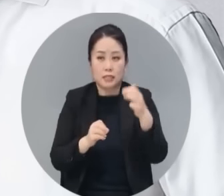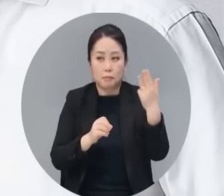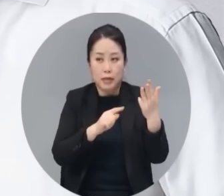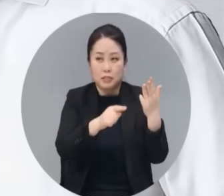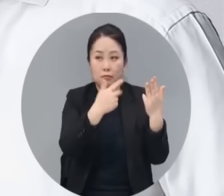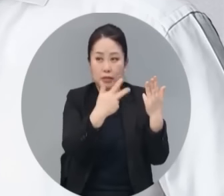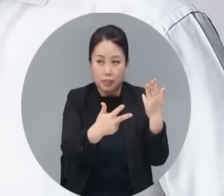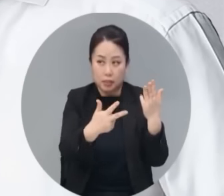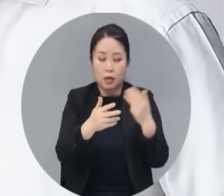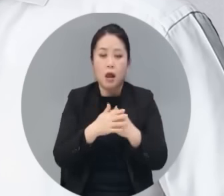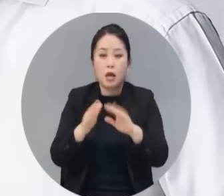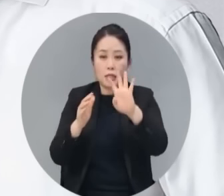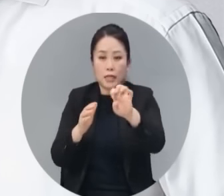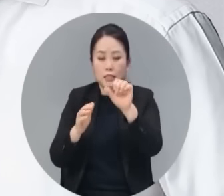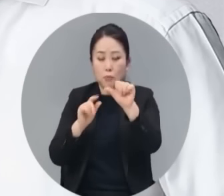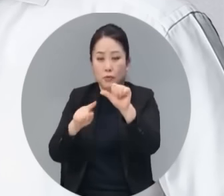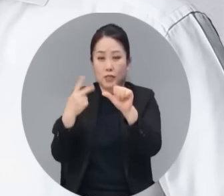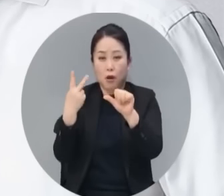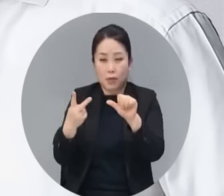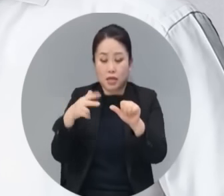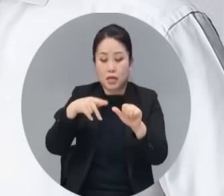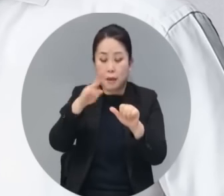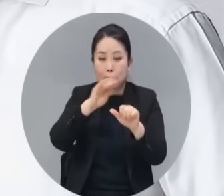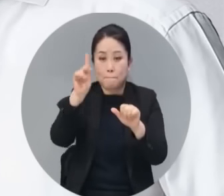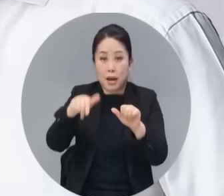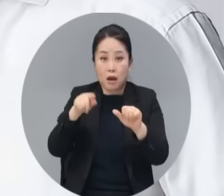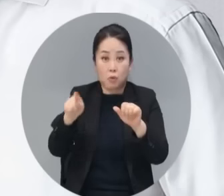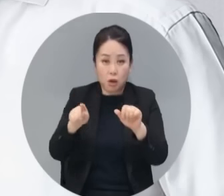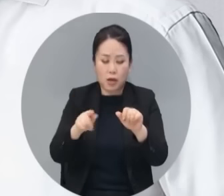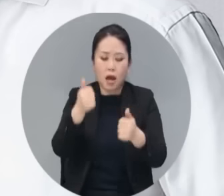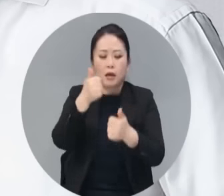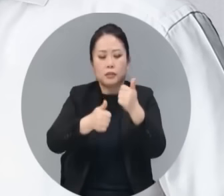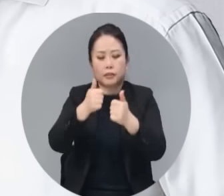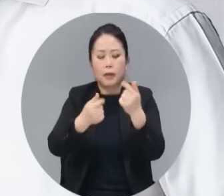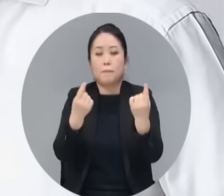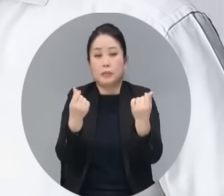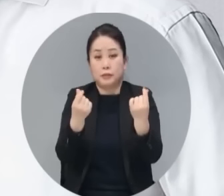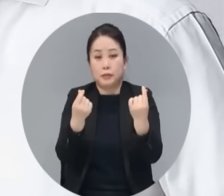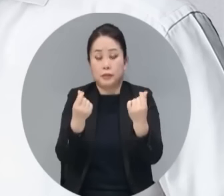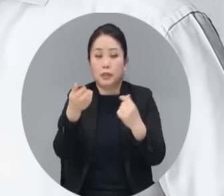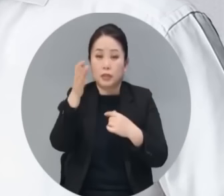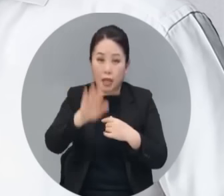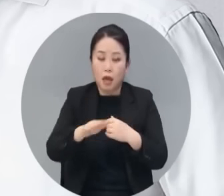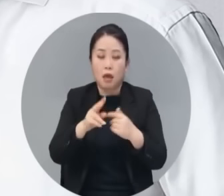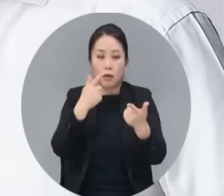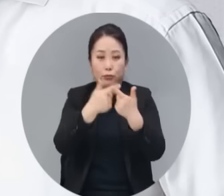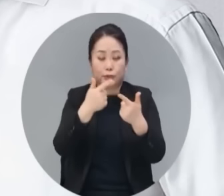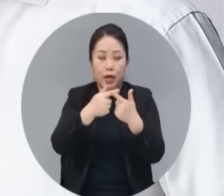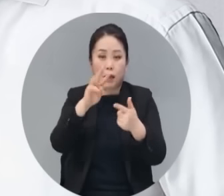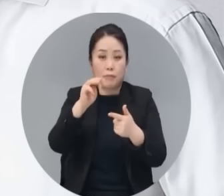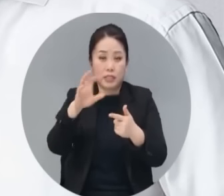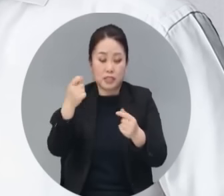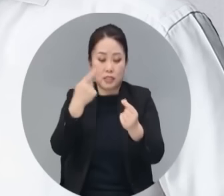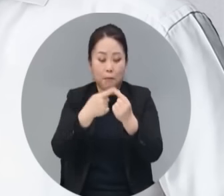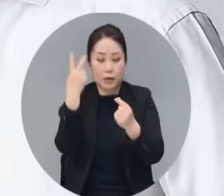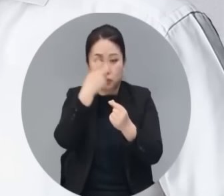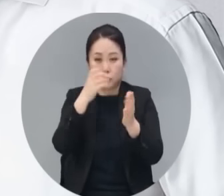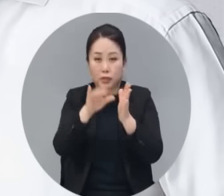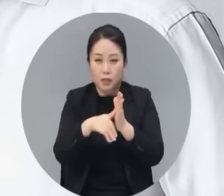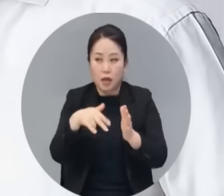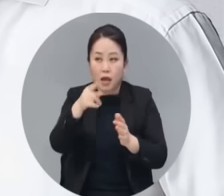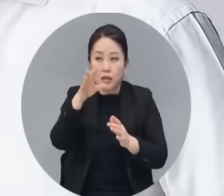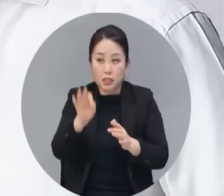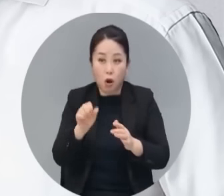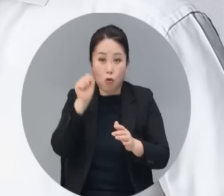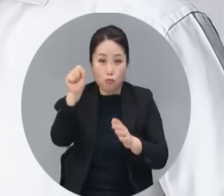후보와 45.2% 박후보가 5차 범위내에서 경합을 벌리고 있는데 부산 mbc 첫 여론 조사에서는 정후보가